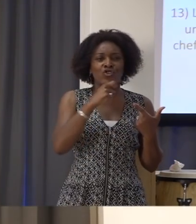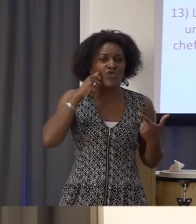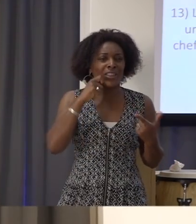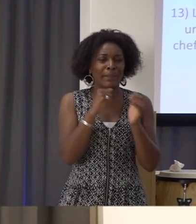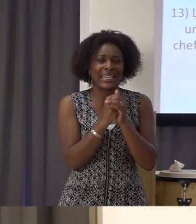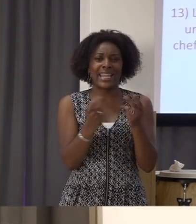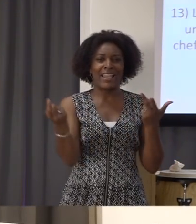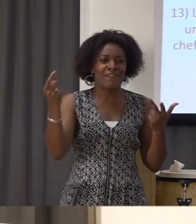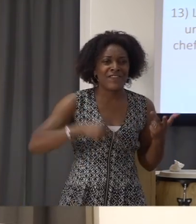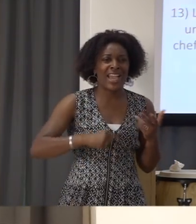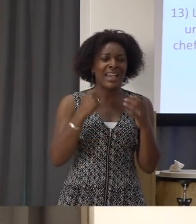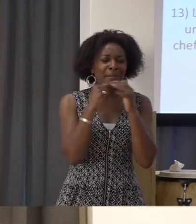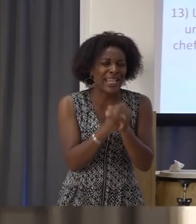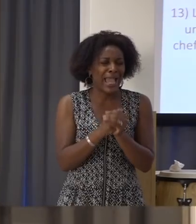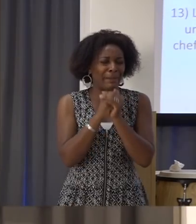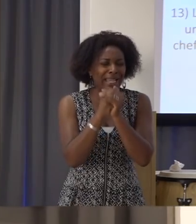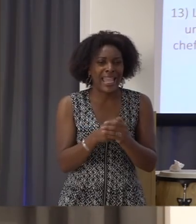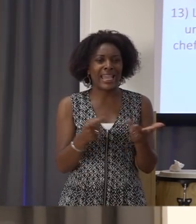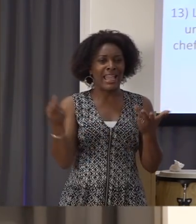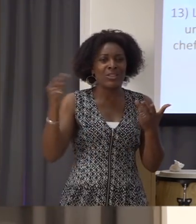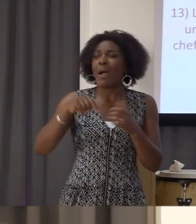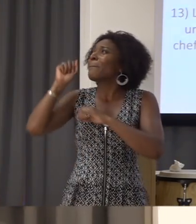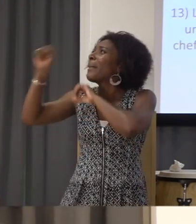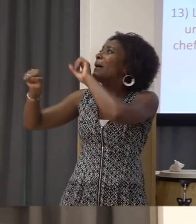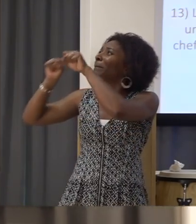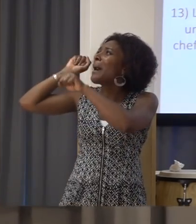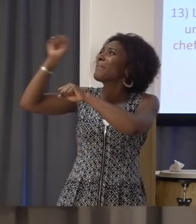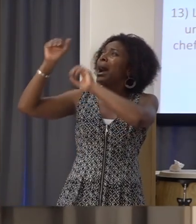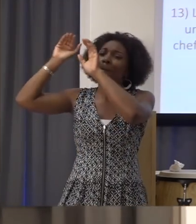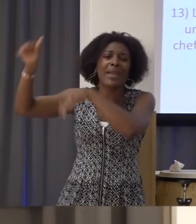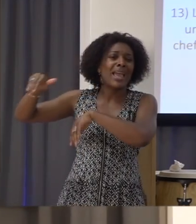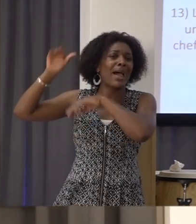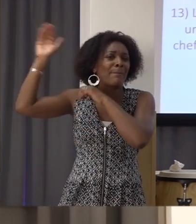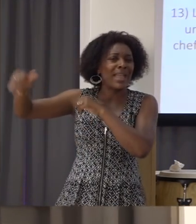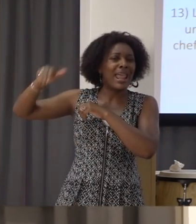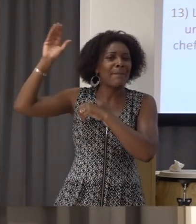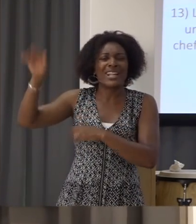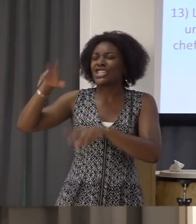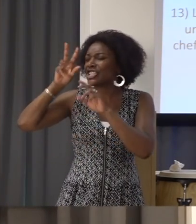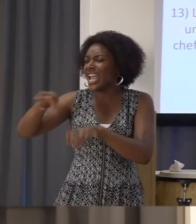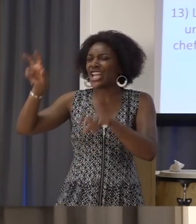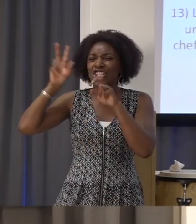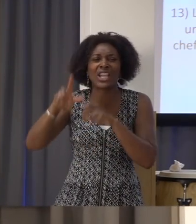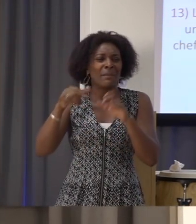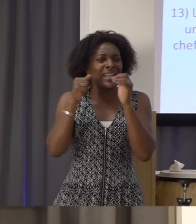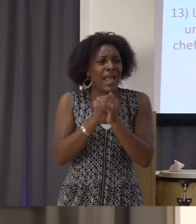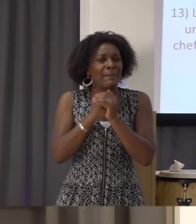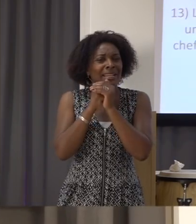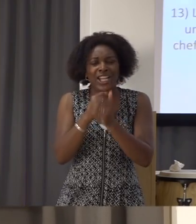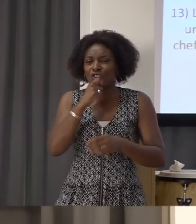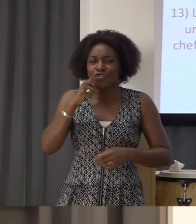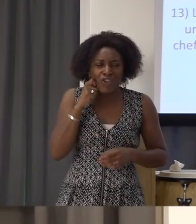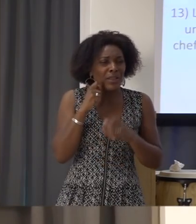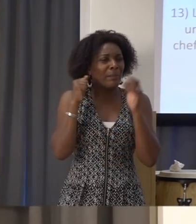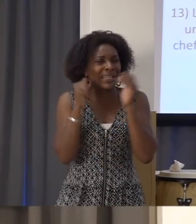d'intercession, c'est en frappant à la porte de Dieu, c'est en cherchant la gloire de Dieu.